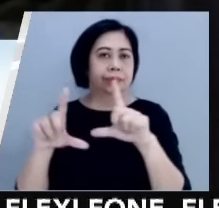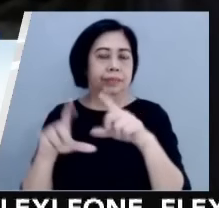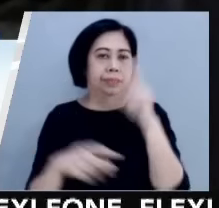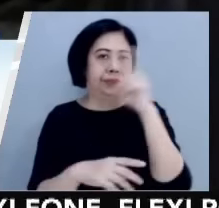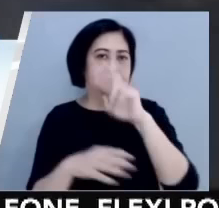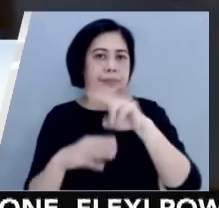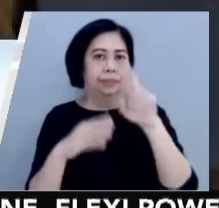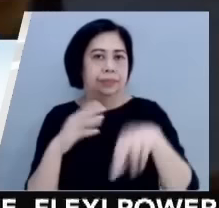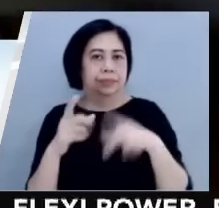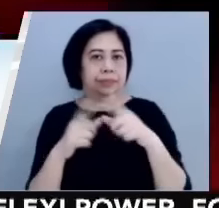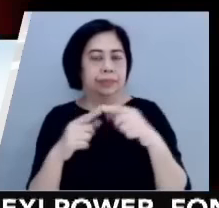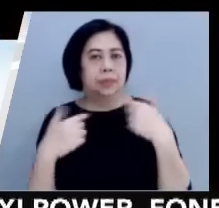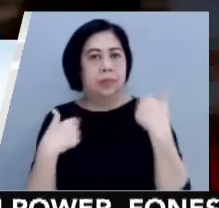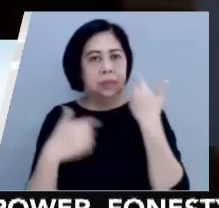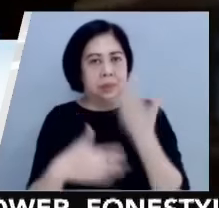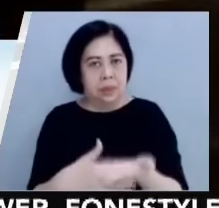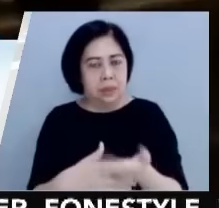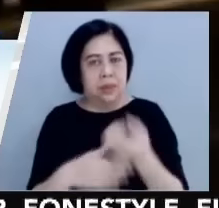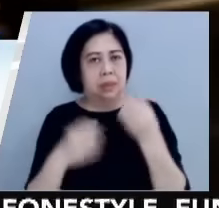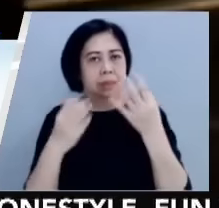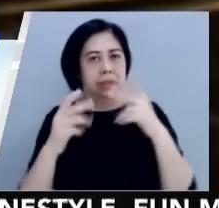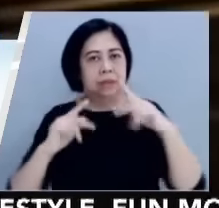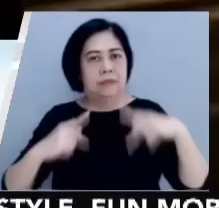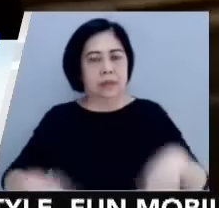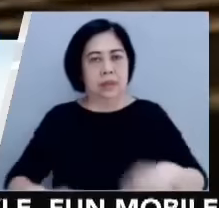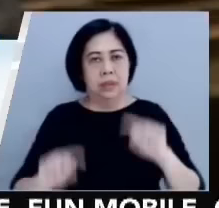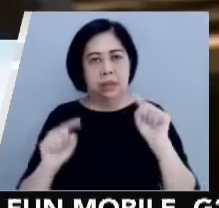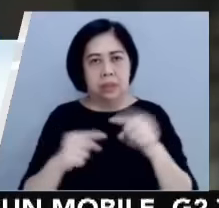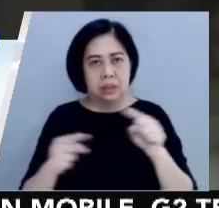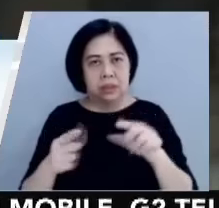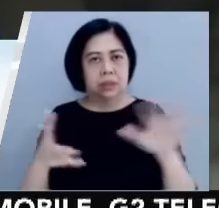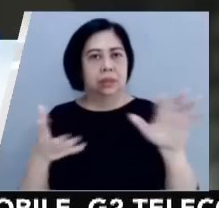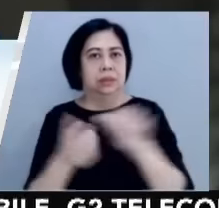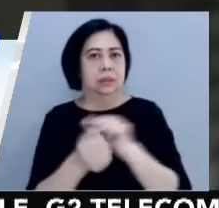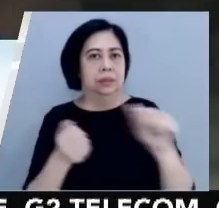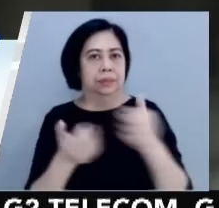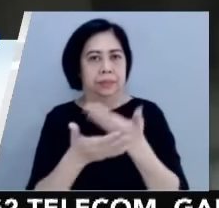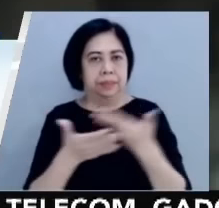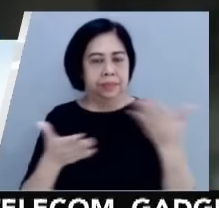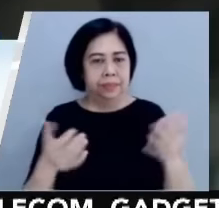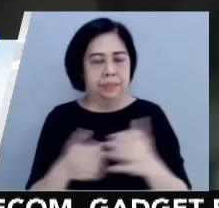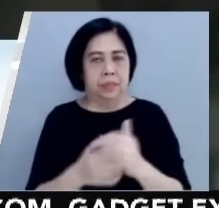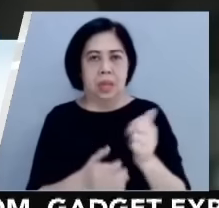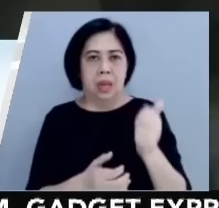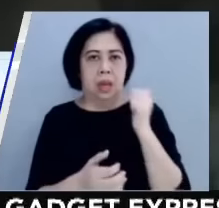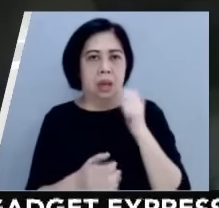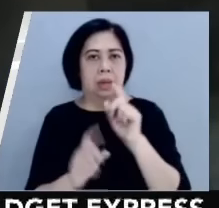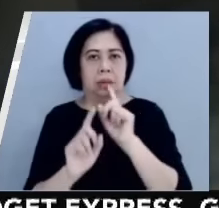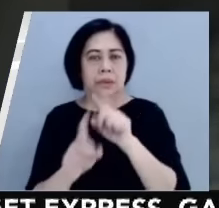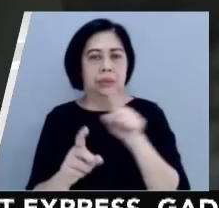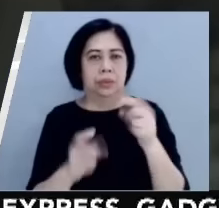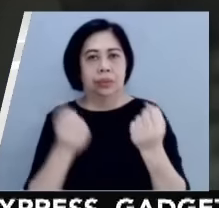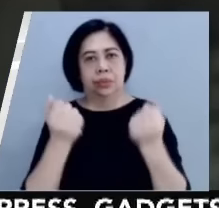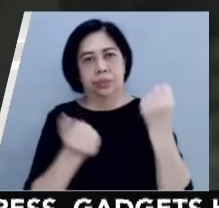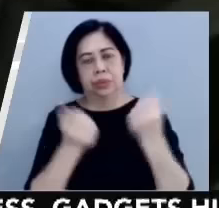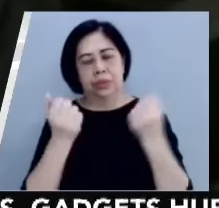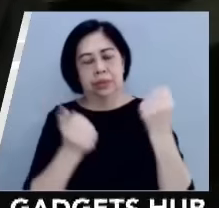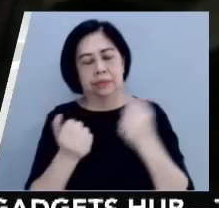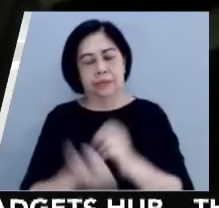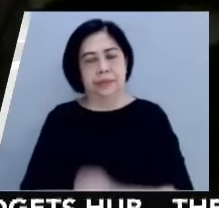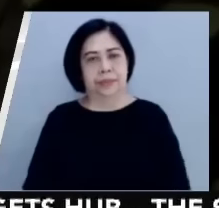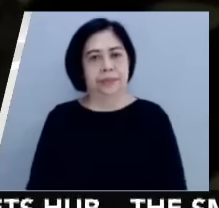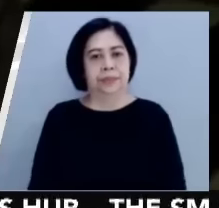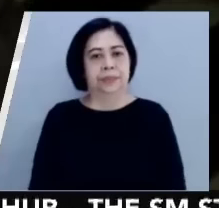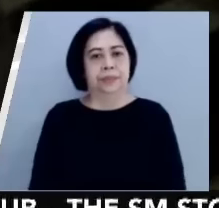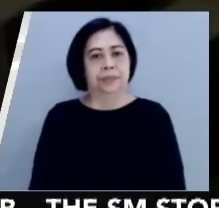in homicide, multiple physical injury at damage to property. Tumanggi magbigay ng pahayag ang driver ng wing van. Para